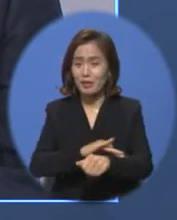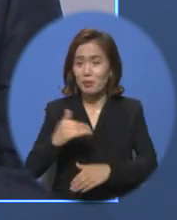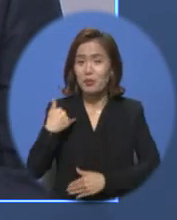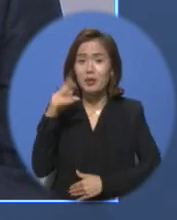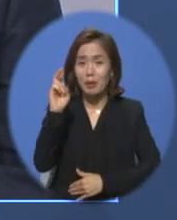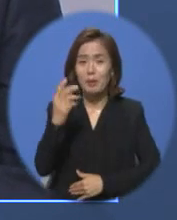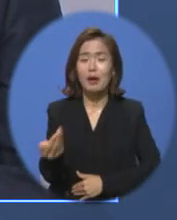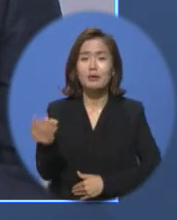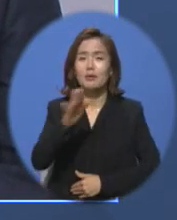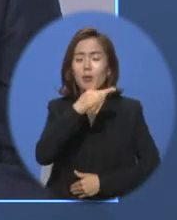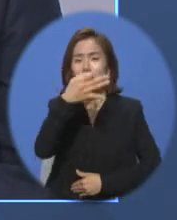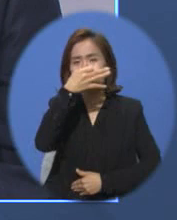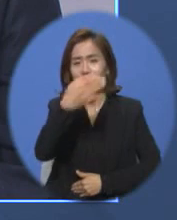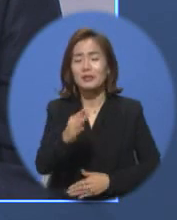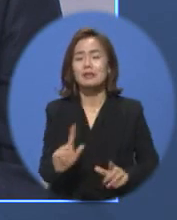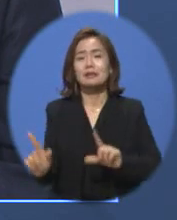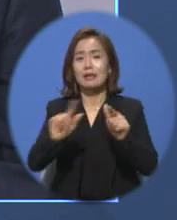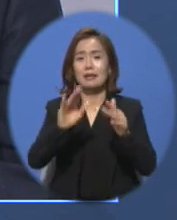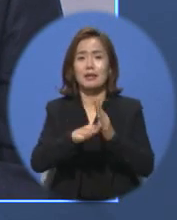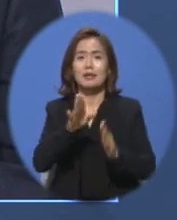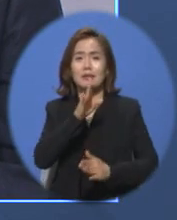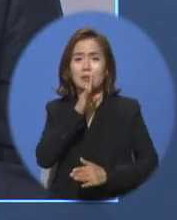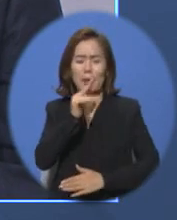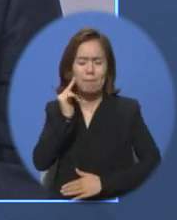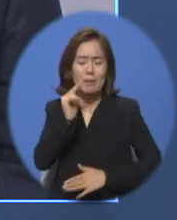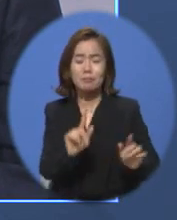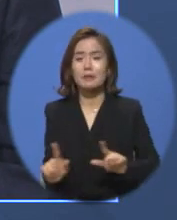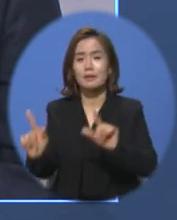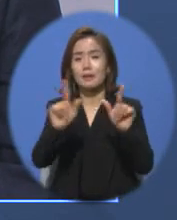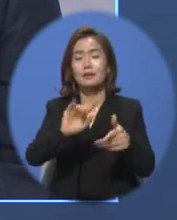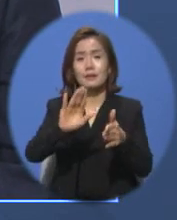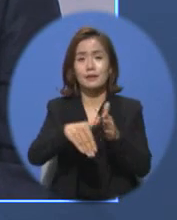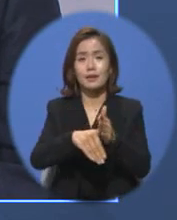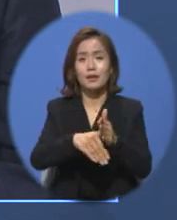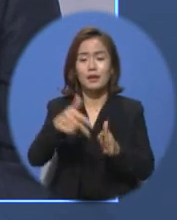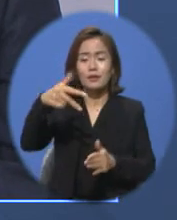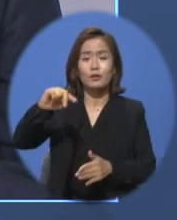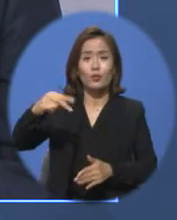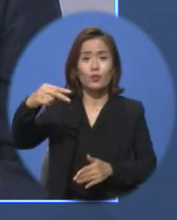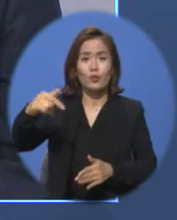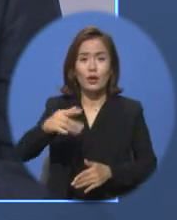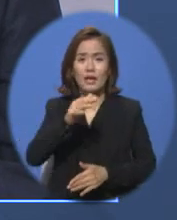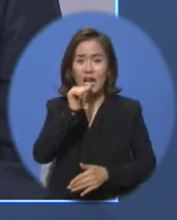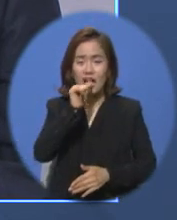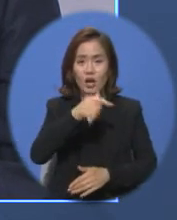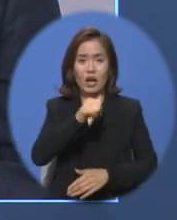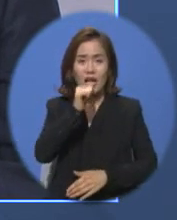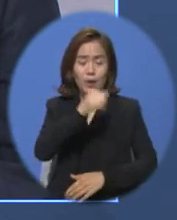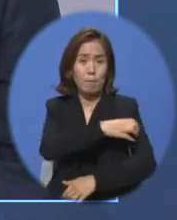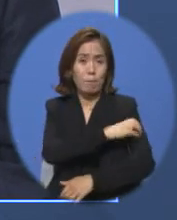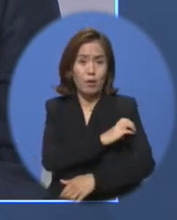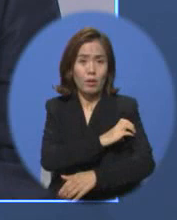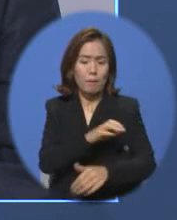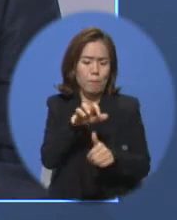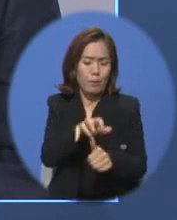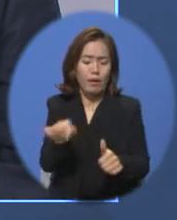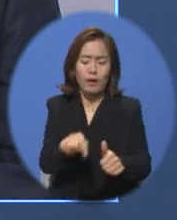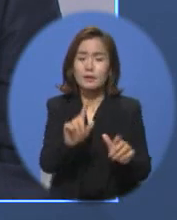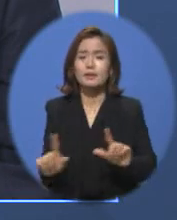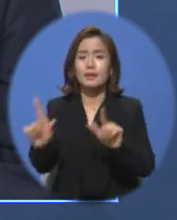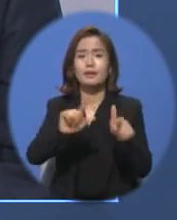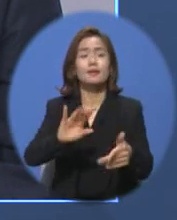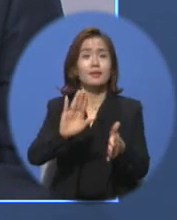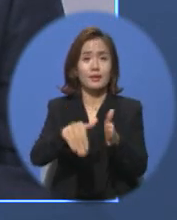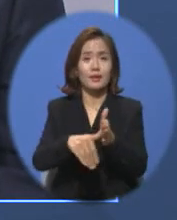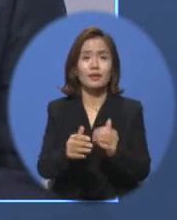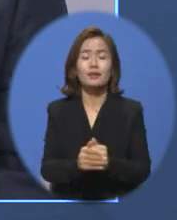변호사시험을준비하느라잘모르실수도있지만,그때는정말힘들고 험난한시대였습니다. 전두환과노태우정권의독재체제아래살았던시대였다 .